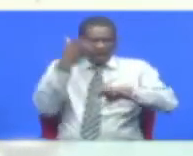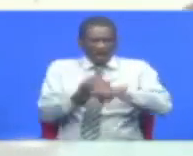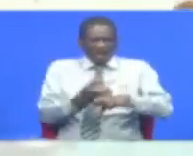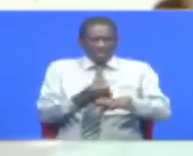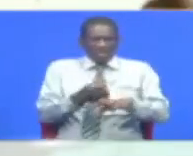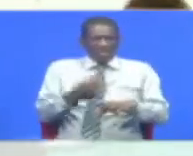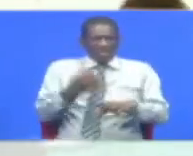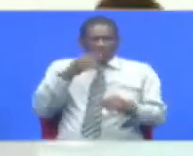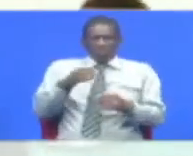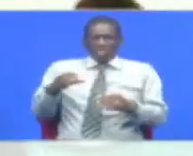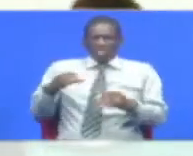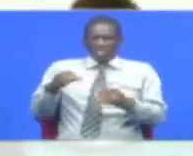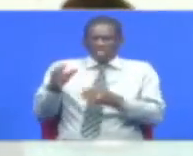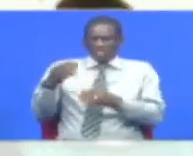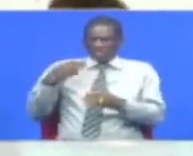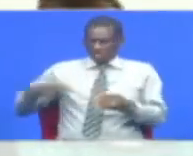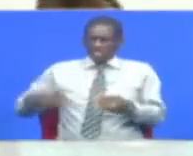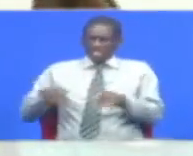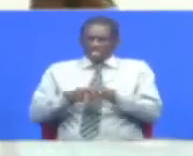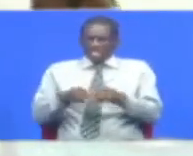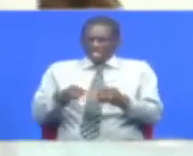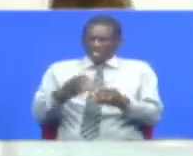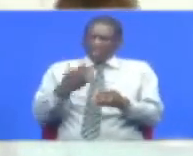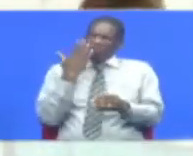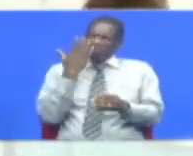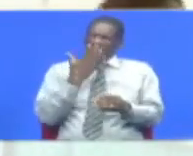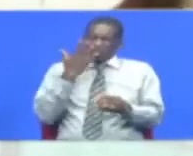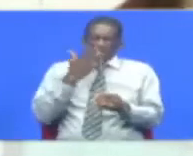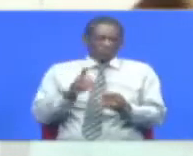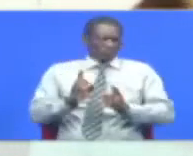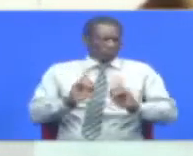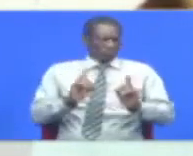ni mafuta, na sio mafuta.